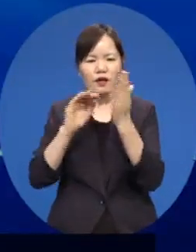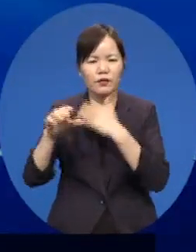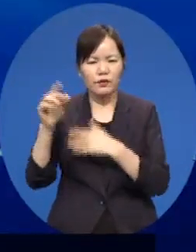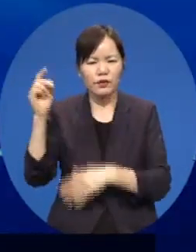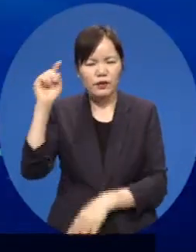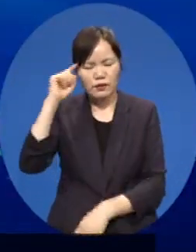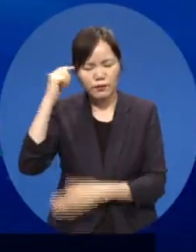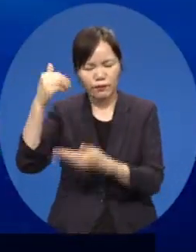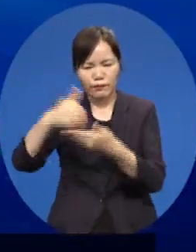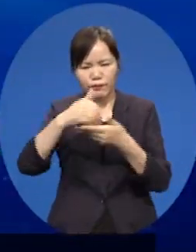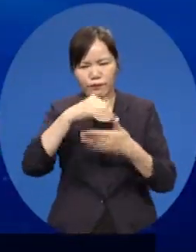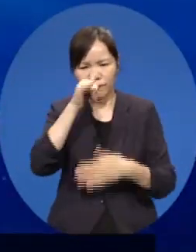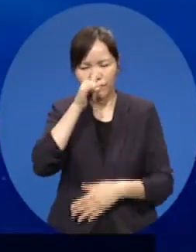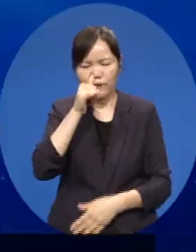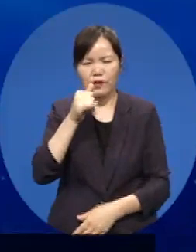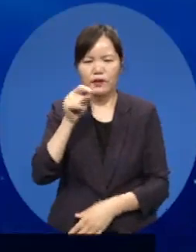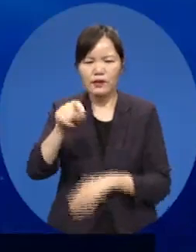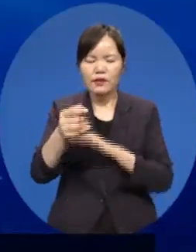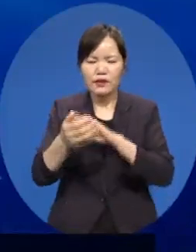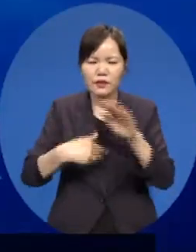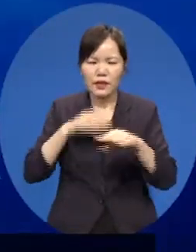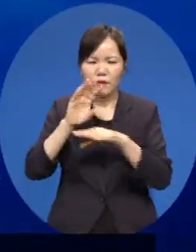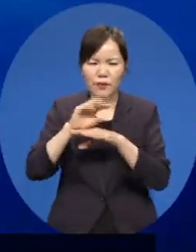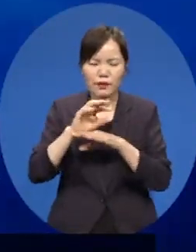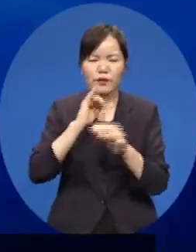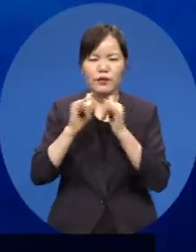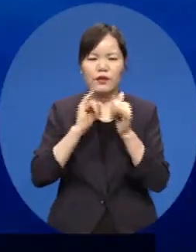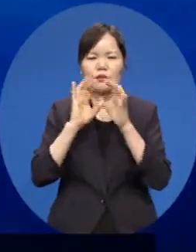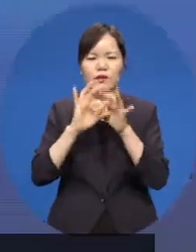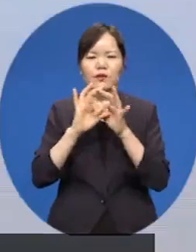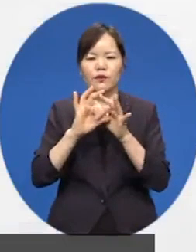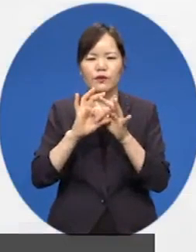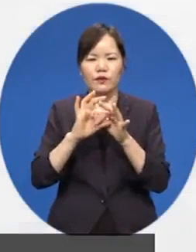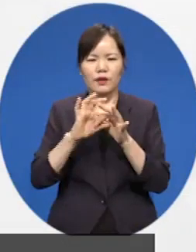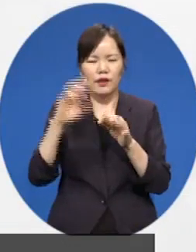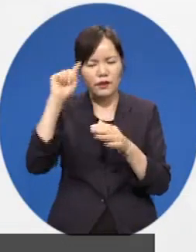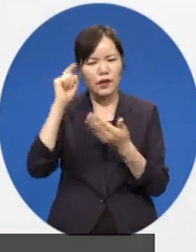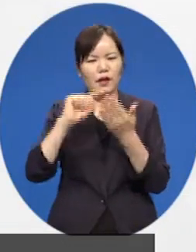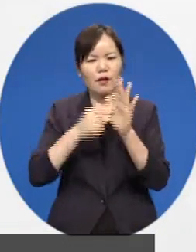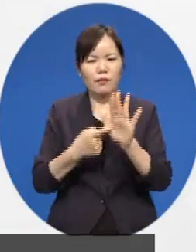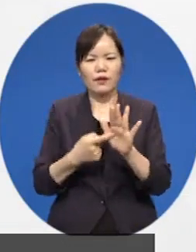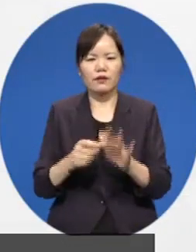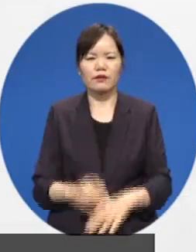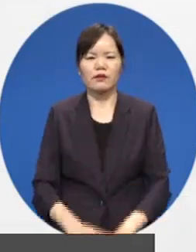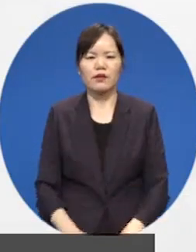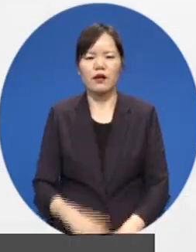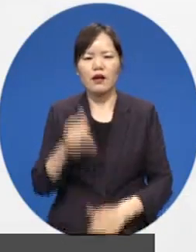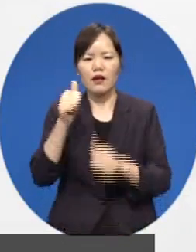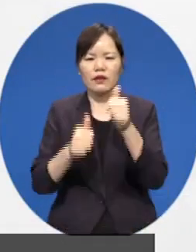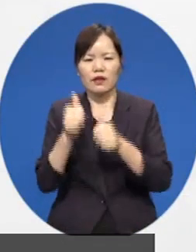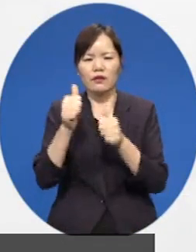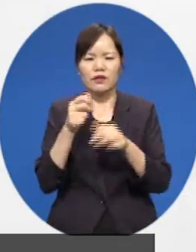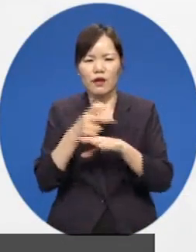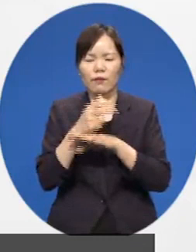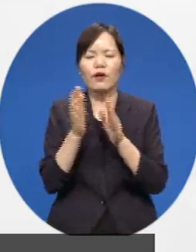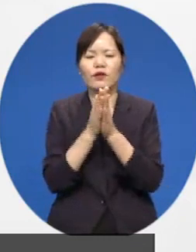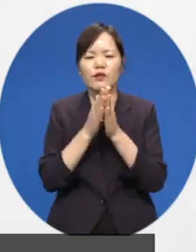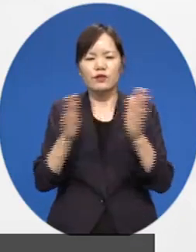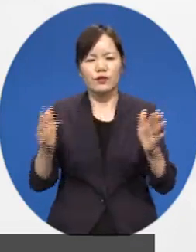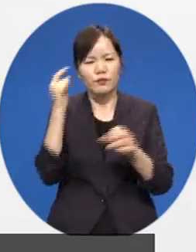이전에 또 방송 인터뷰 등을 통해서 자신의 속내를 밝혔는데 이런 얘기를 하기도 했습니다. 경선버스 이제 출발할